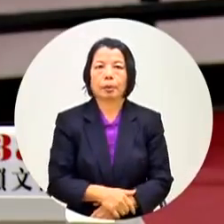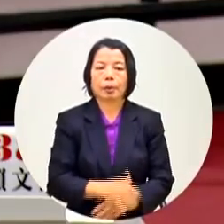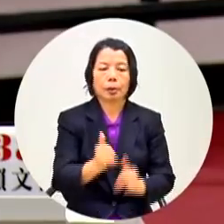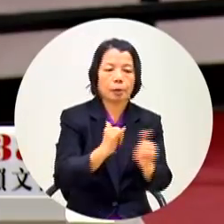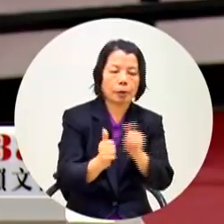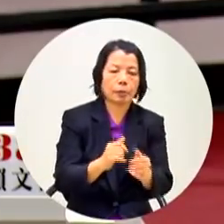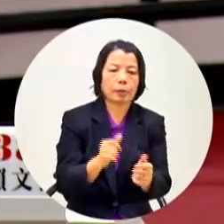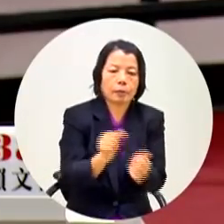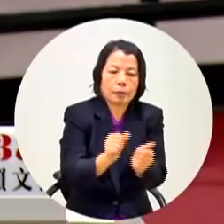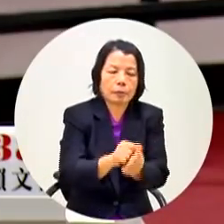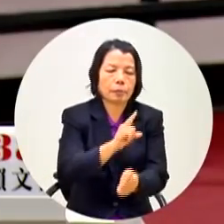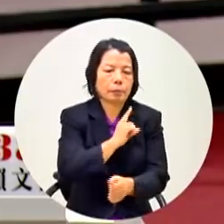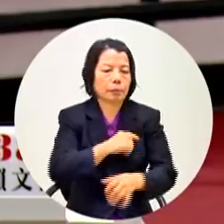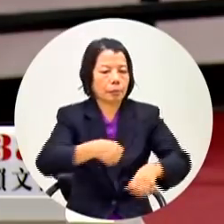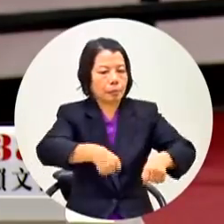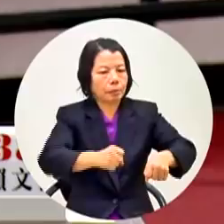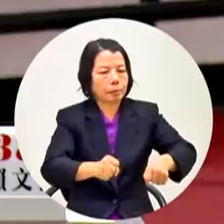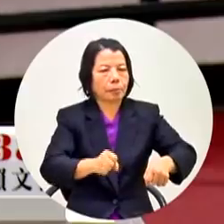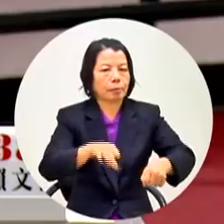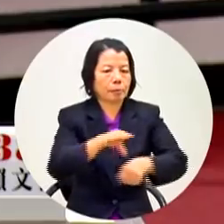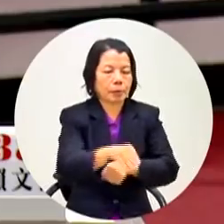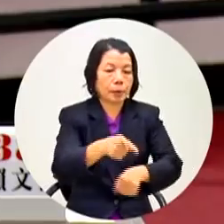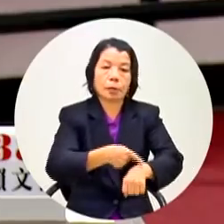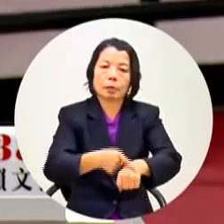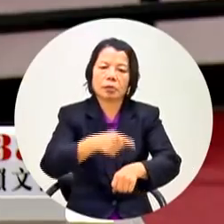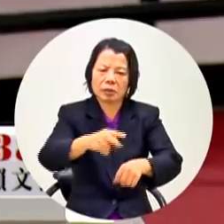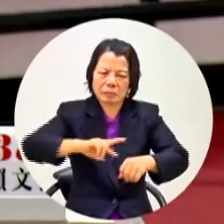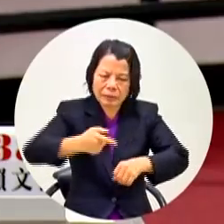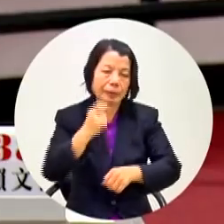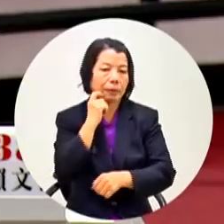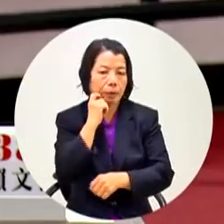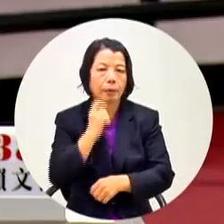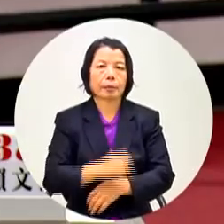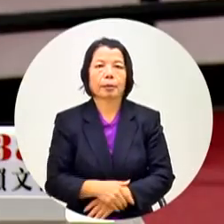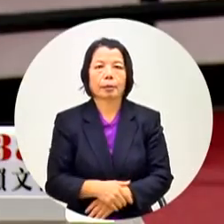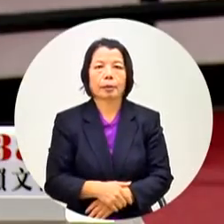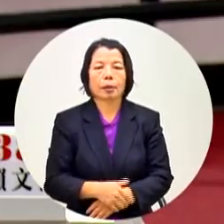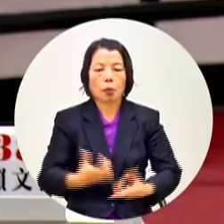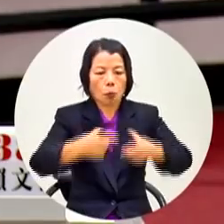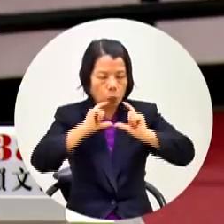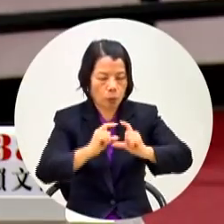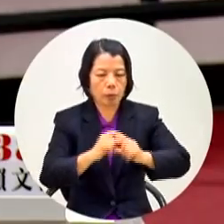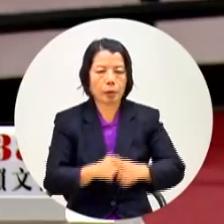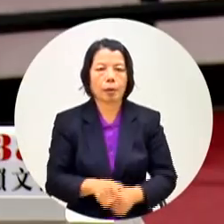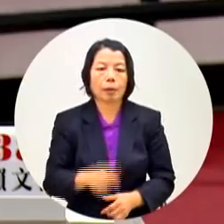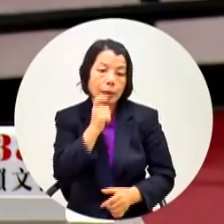间不容易更改，那我们可以回到硬铺面也是一样可以去处理这些事情。